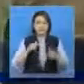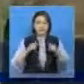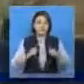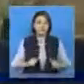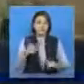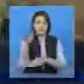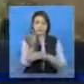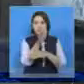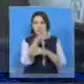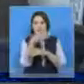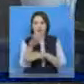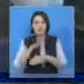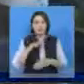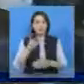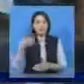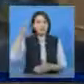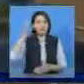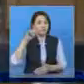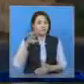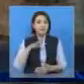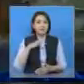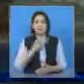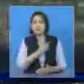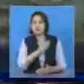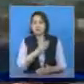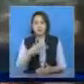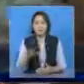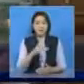туы биіктен желбіресін деген майдангер Ғизат Тоқтабаевтың тілегін